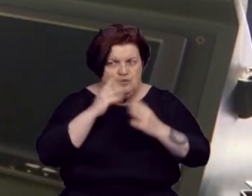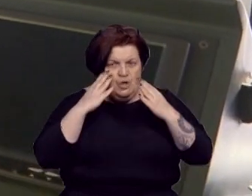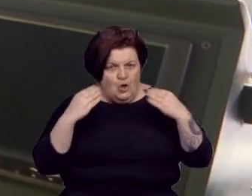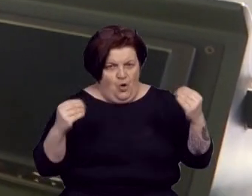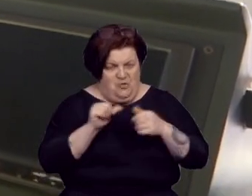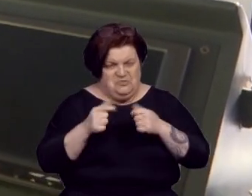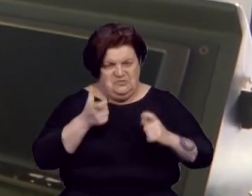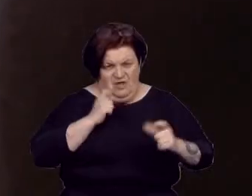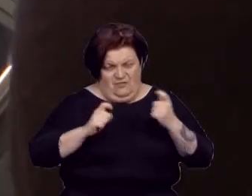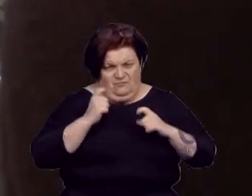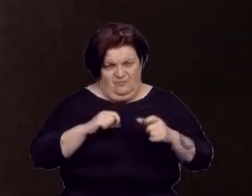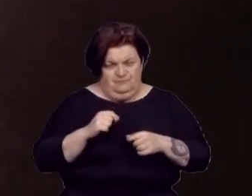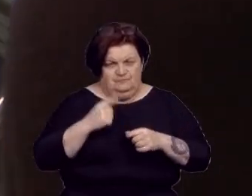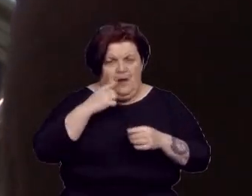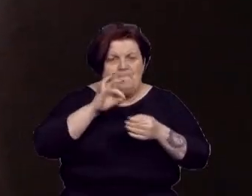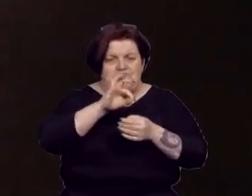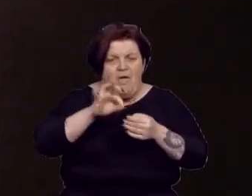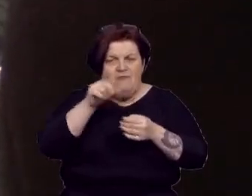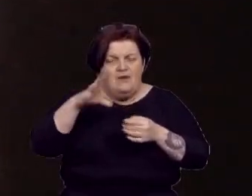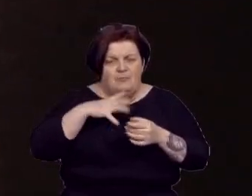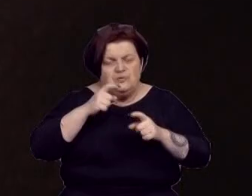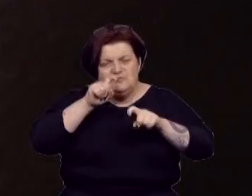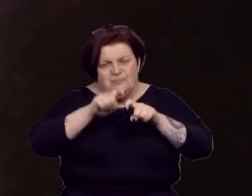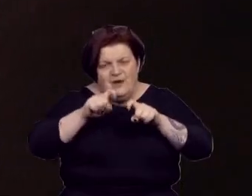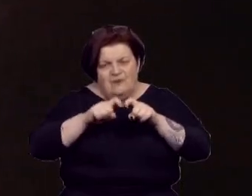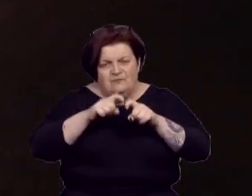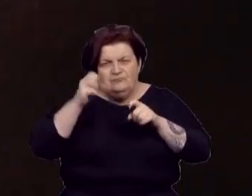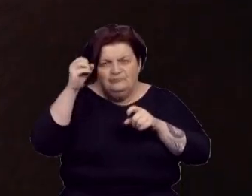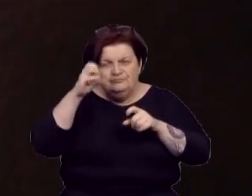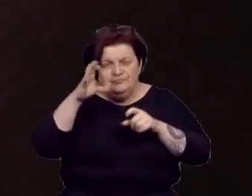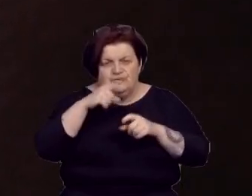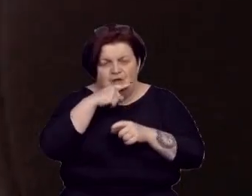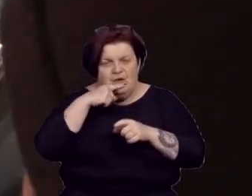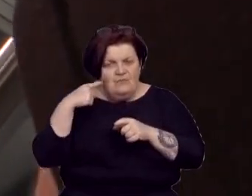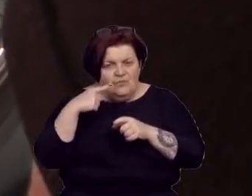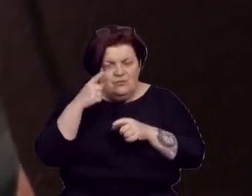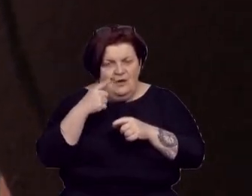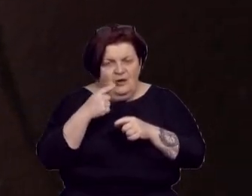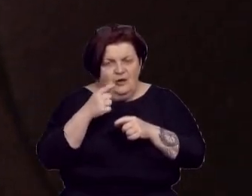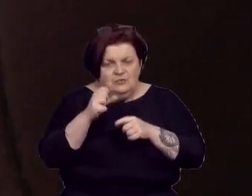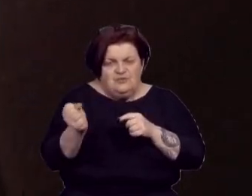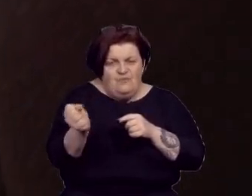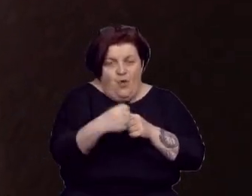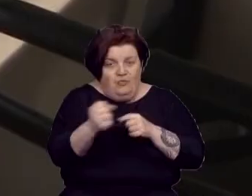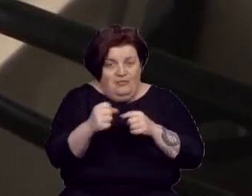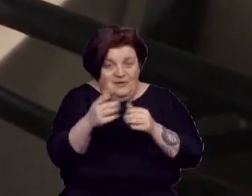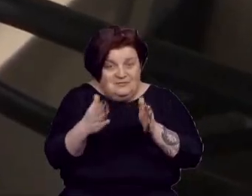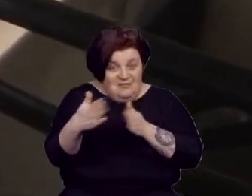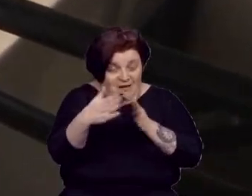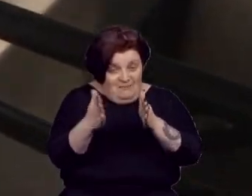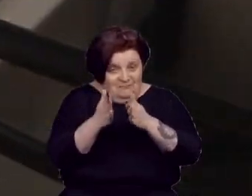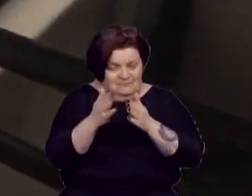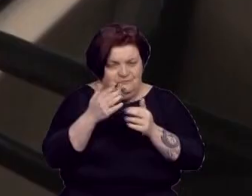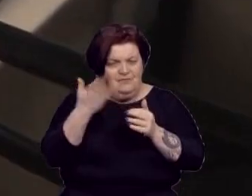przejazd. Jesteśmy zadowoleni. Na pętli sprawdzaliśmy działanie podczerwieni, która steruje zwrotnicą.